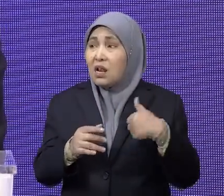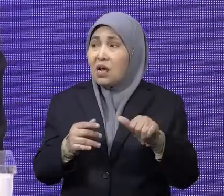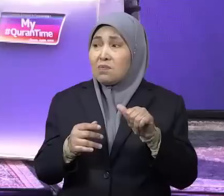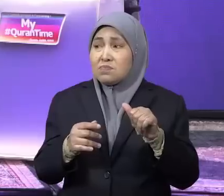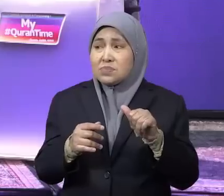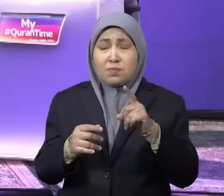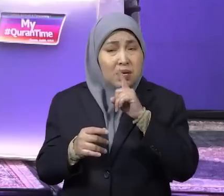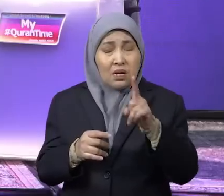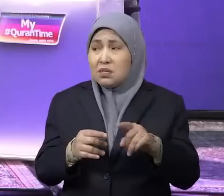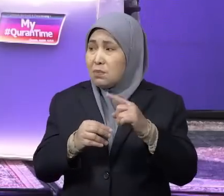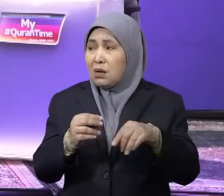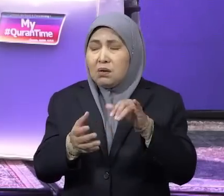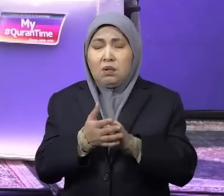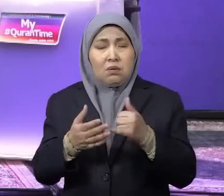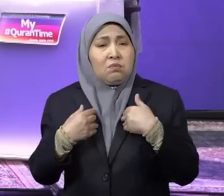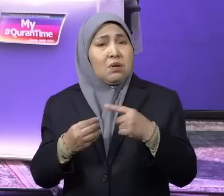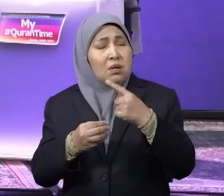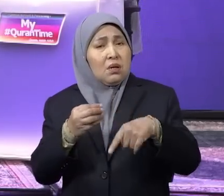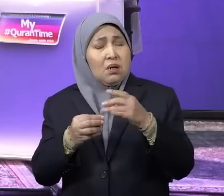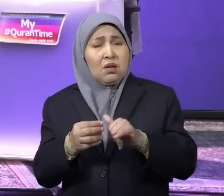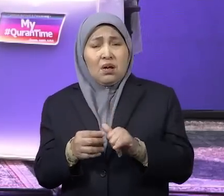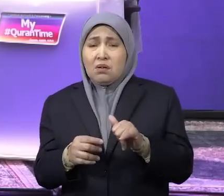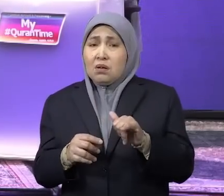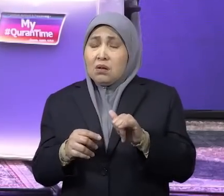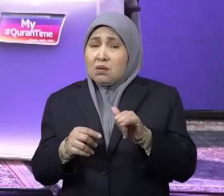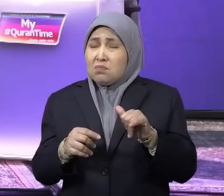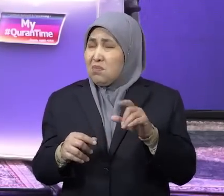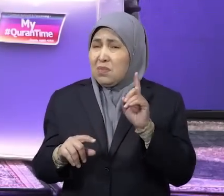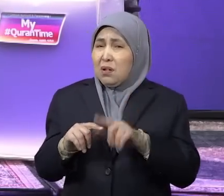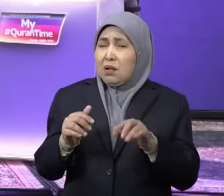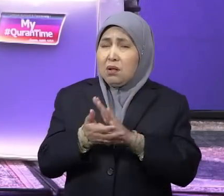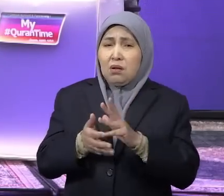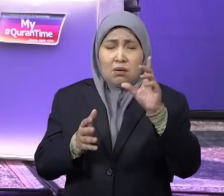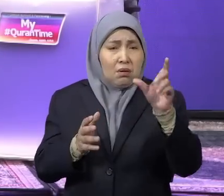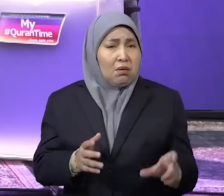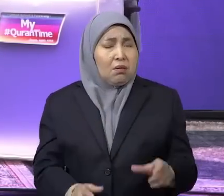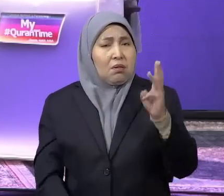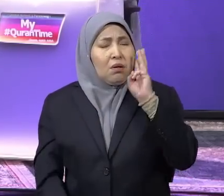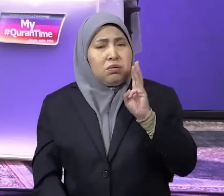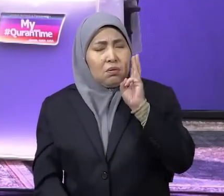keadaan sebenarnya perkara tersebut adalah satu perkara yang mustahil. Agak mustahil seorang wanita